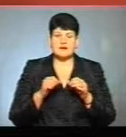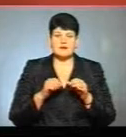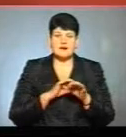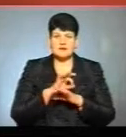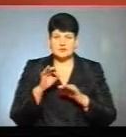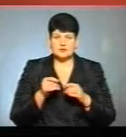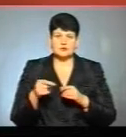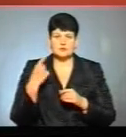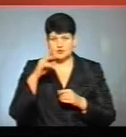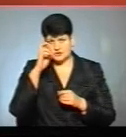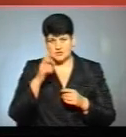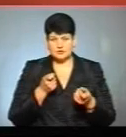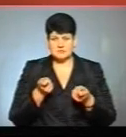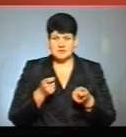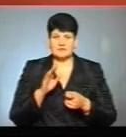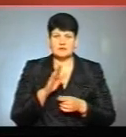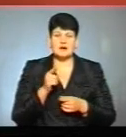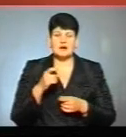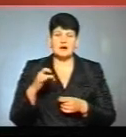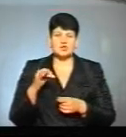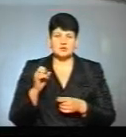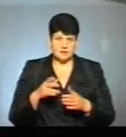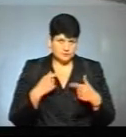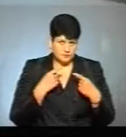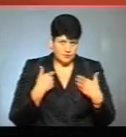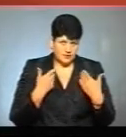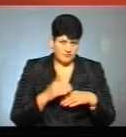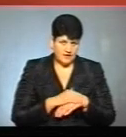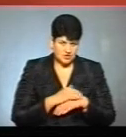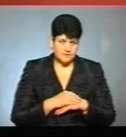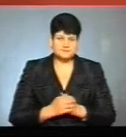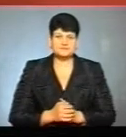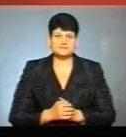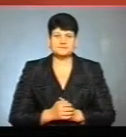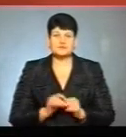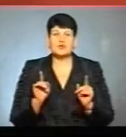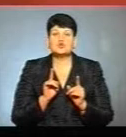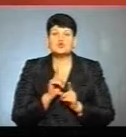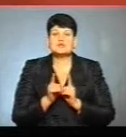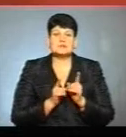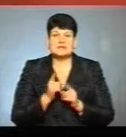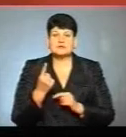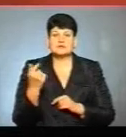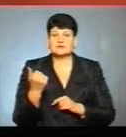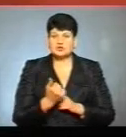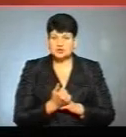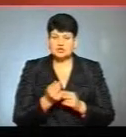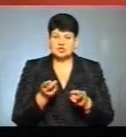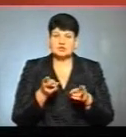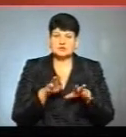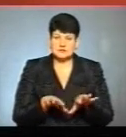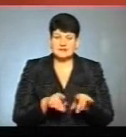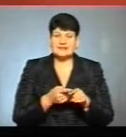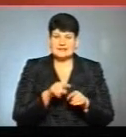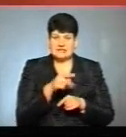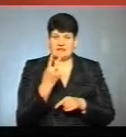Тернопільської обласної державної адміністрації Володимира Харченка. Кажемо вам доброго вечора. Добрий вечір. Отож, власне, що змінилося за тиждень? Чи таки залишилися оці